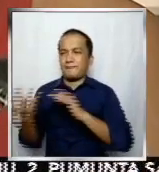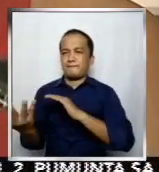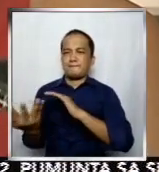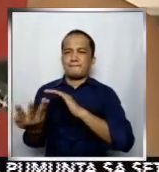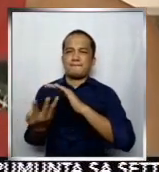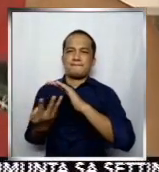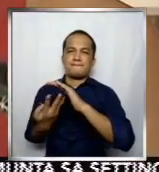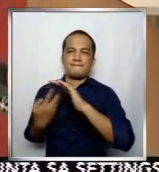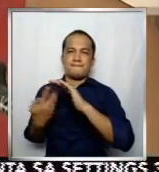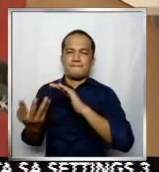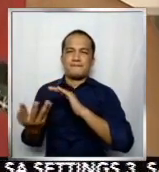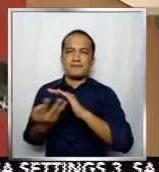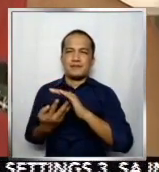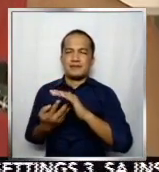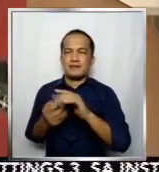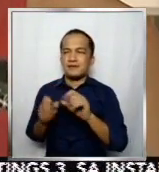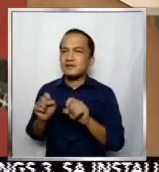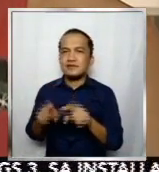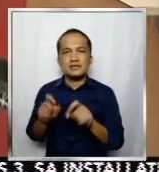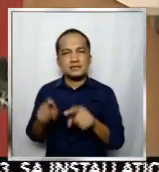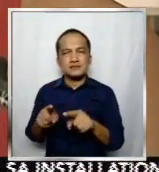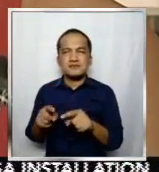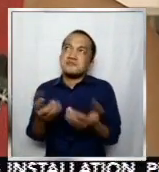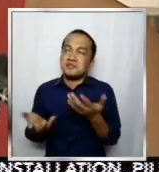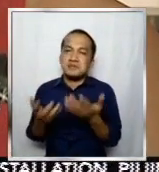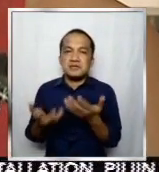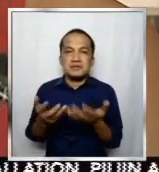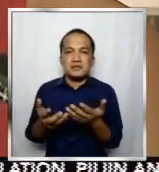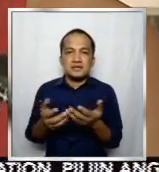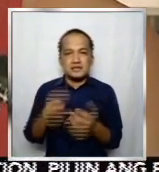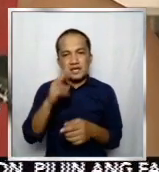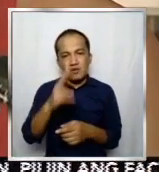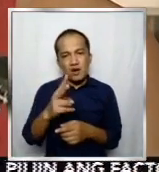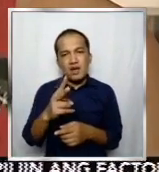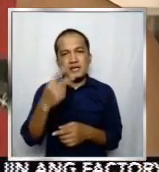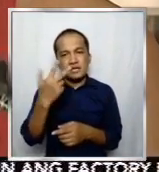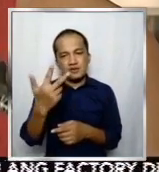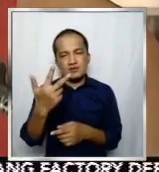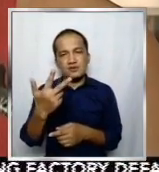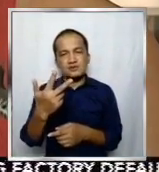Nakakabinta lang po kami ng mayroon 2-3 sa isang araw ng isang bike.